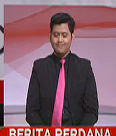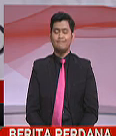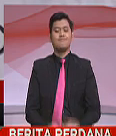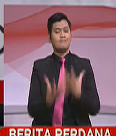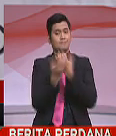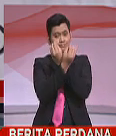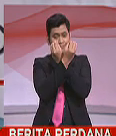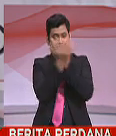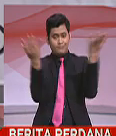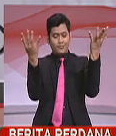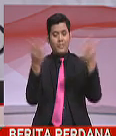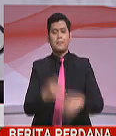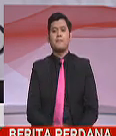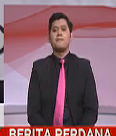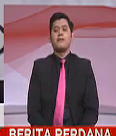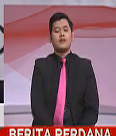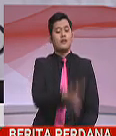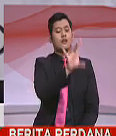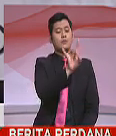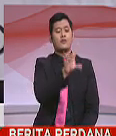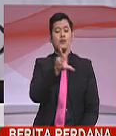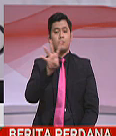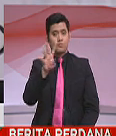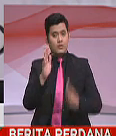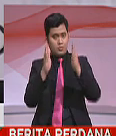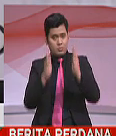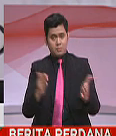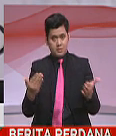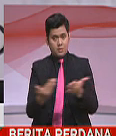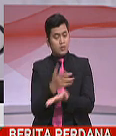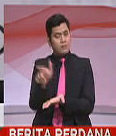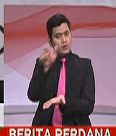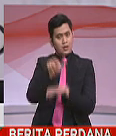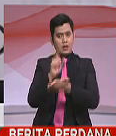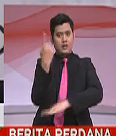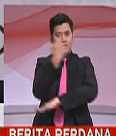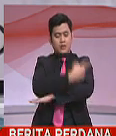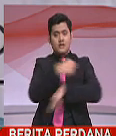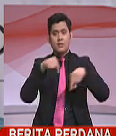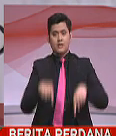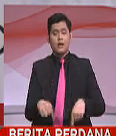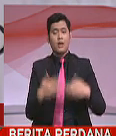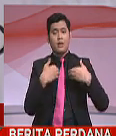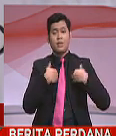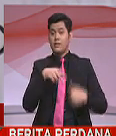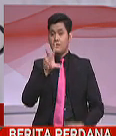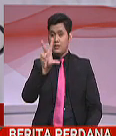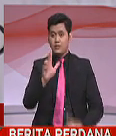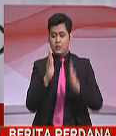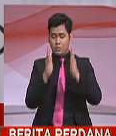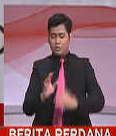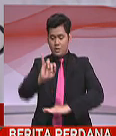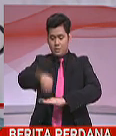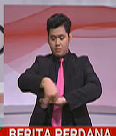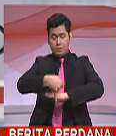Ingin dimaklumkan daripada 834 kes baru yang dilaporkan hari ini, terdapat 3 kes import yang mendapat